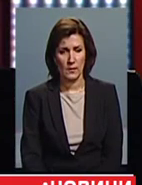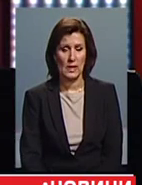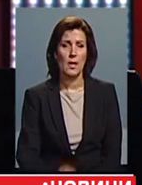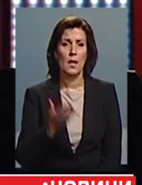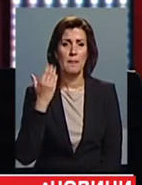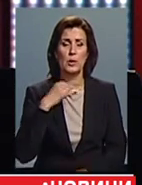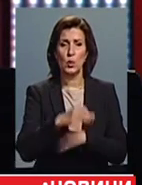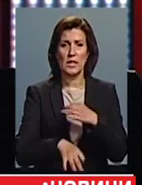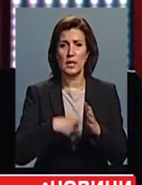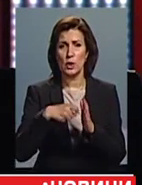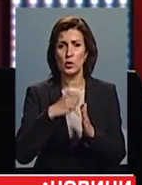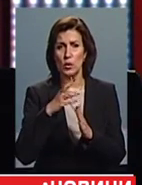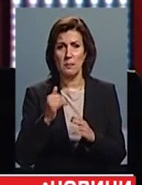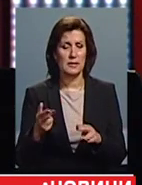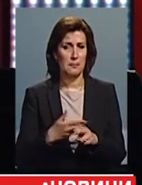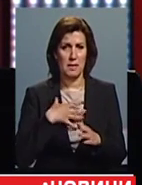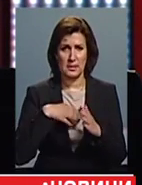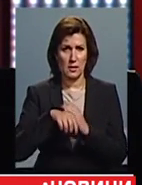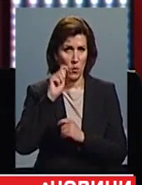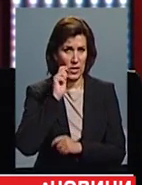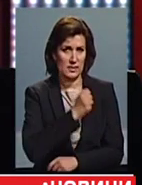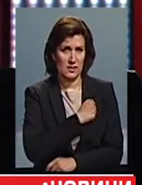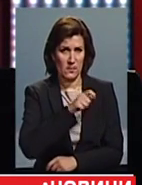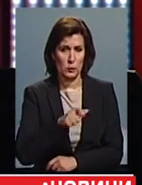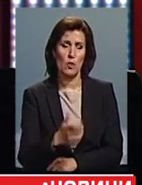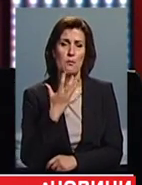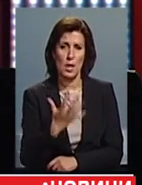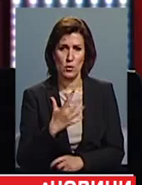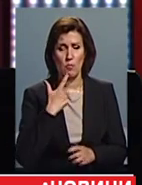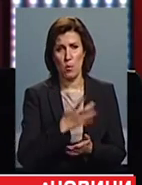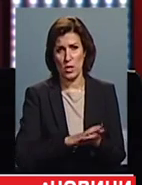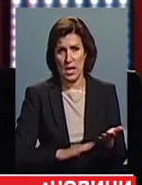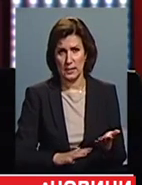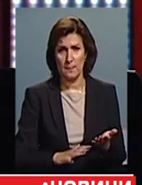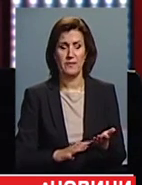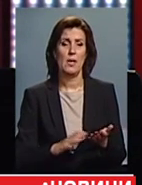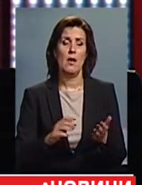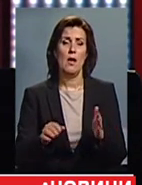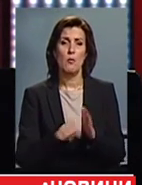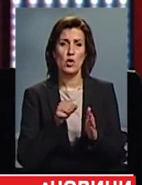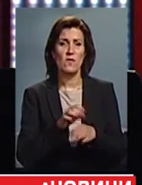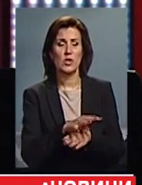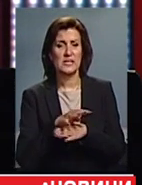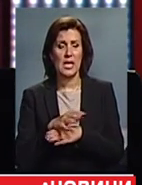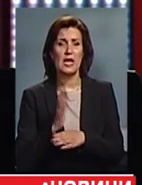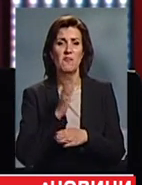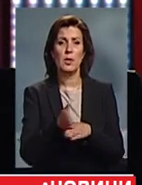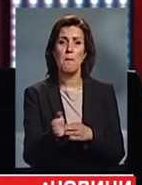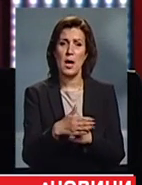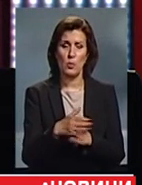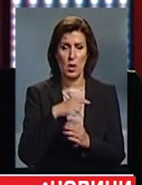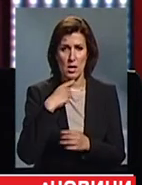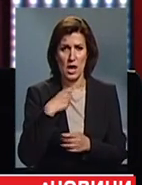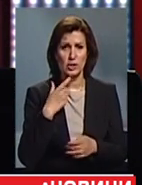Минула доба на Донбасі пройшла без загиблих українських військових, 5 поранено. Найменше бойовики стріляють у бік Маріуполя, каже